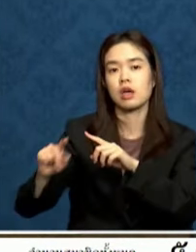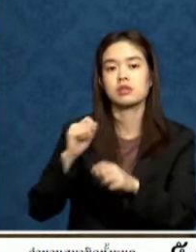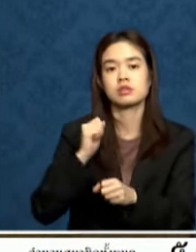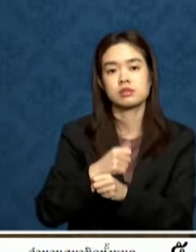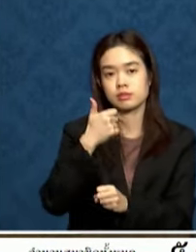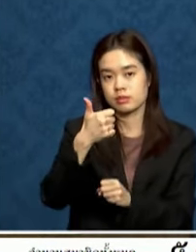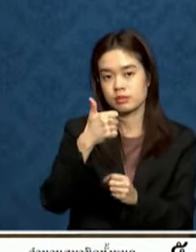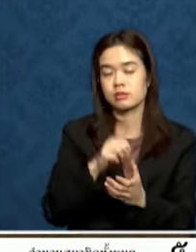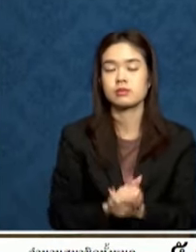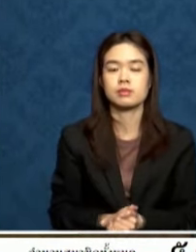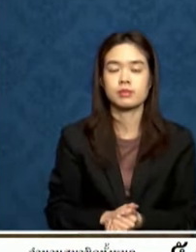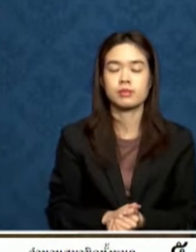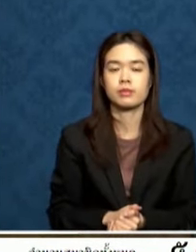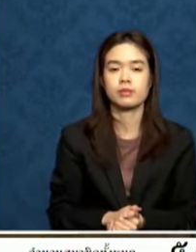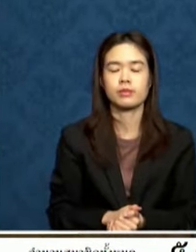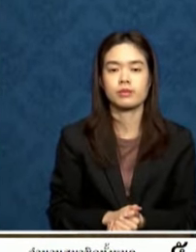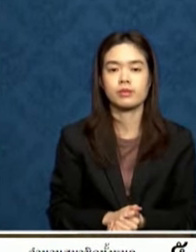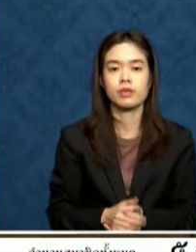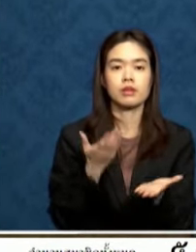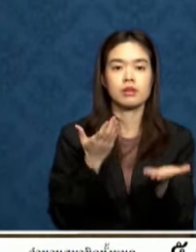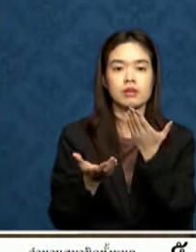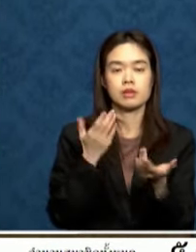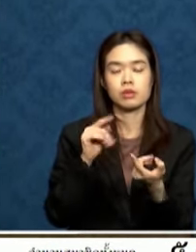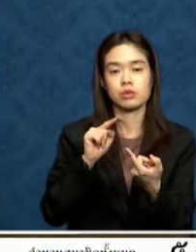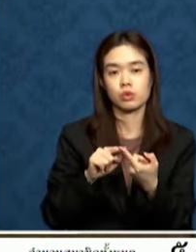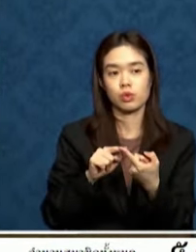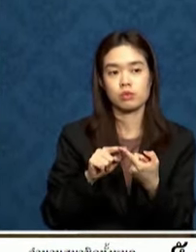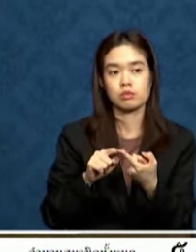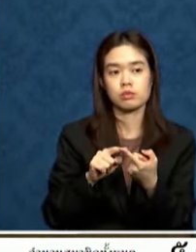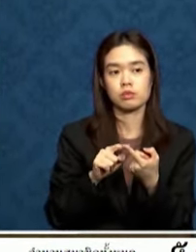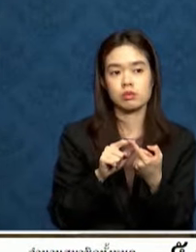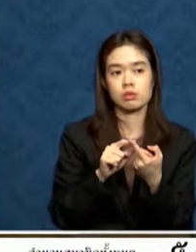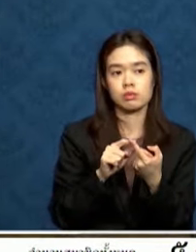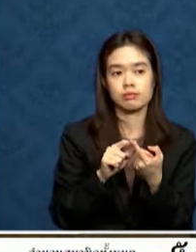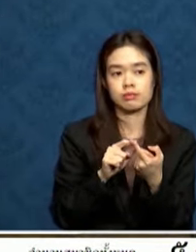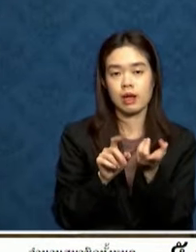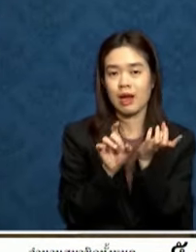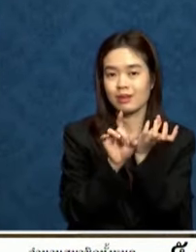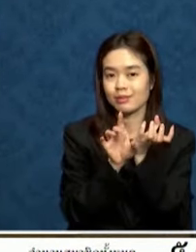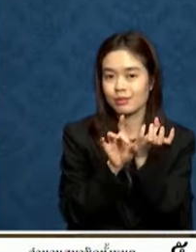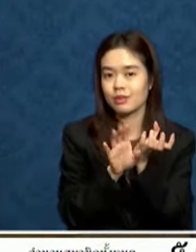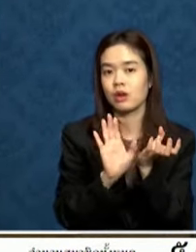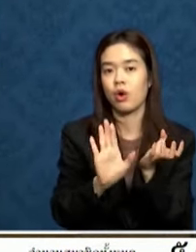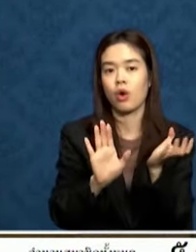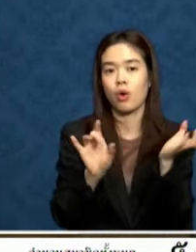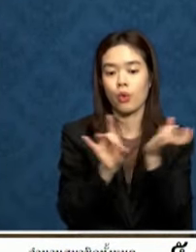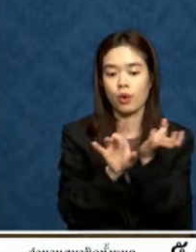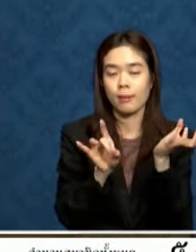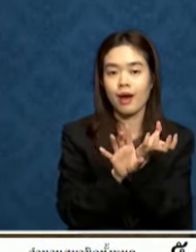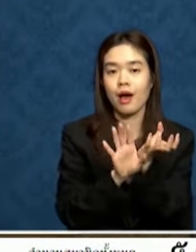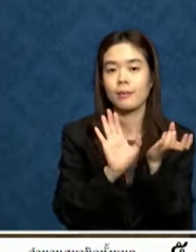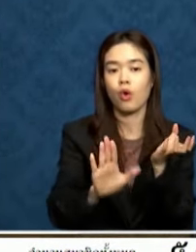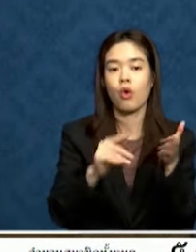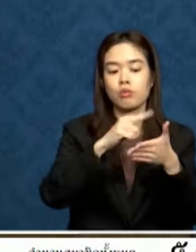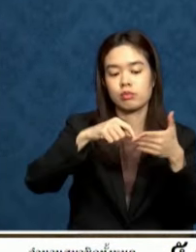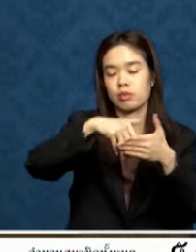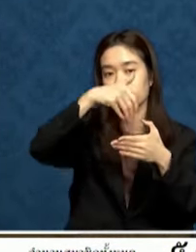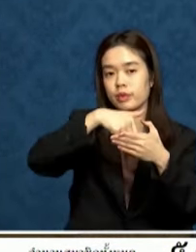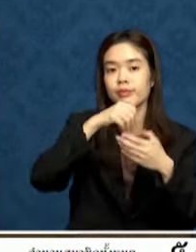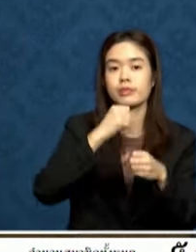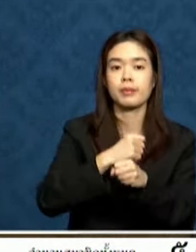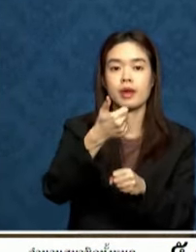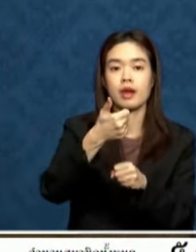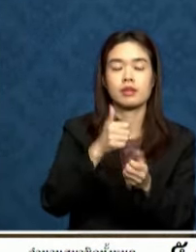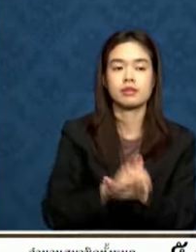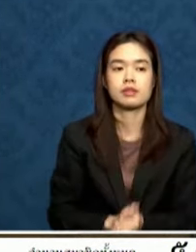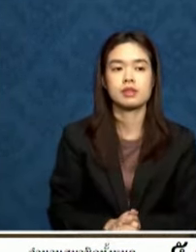กันหรือสร้างความให้มีประสิทธิภาพในการลงคะแนนเสียงประชามติในครั้งนี้ได้ครับท่านประธาน